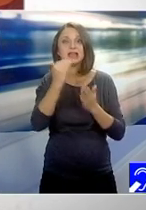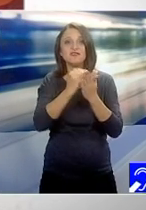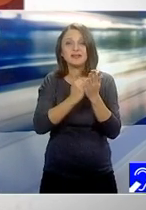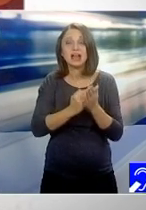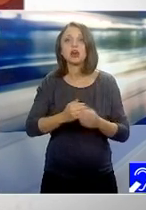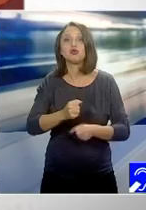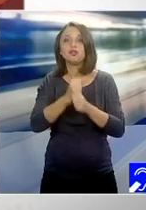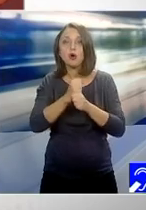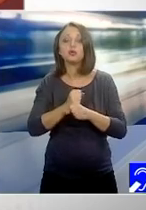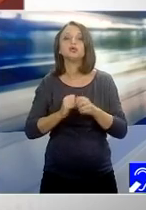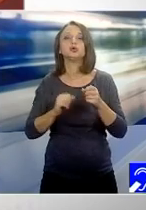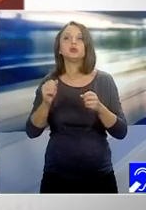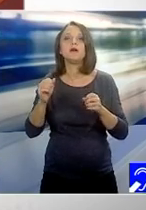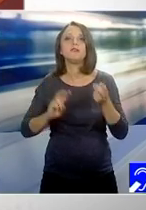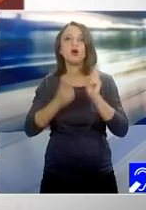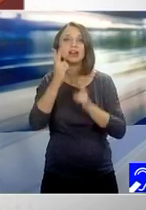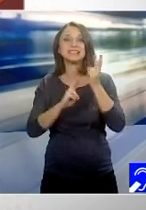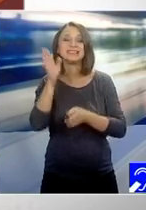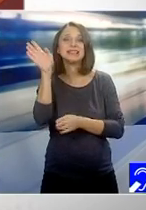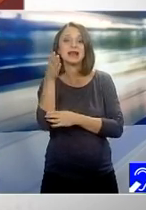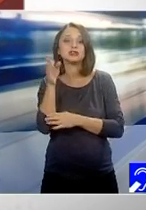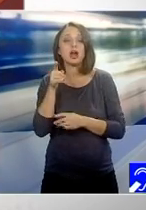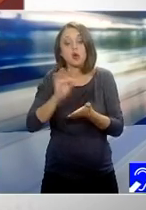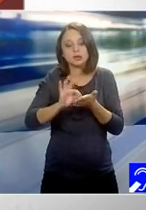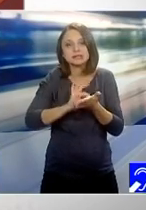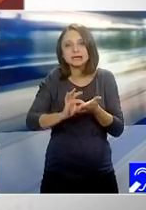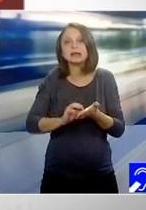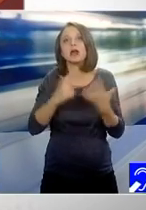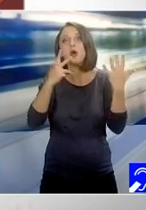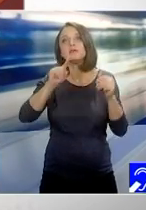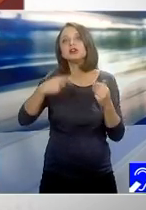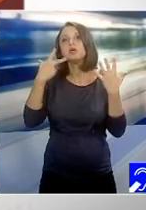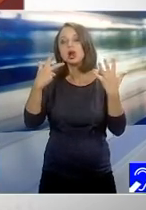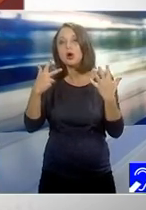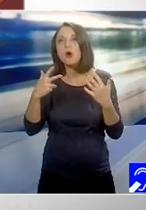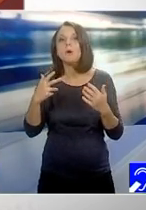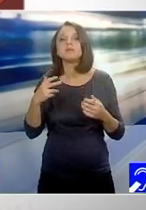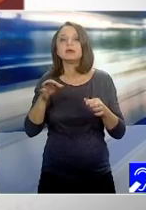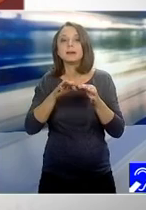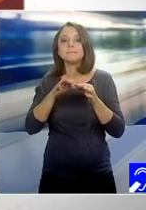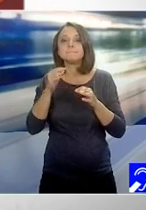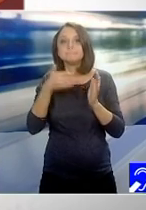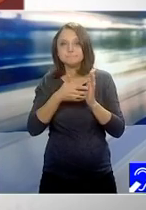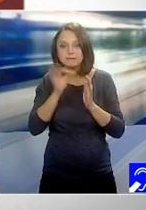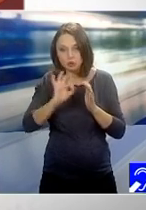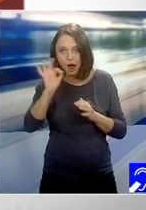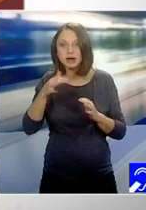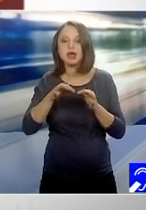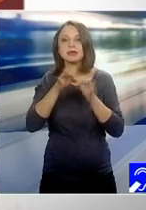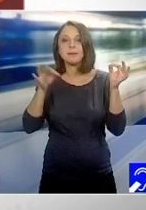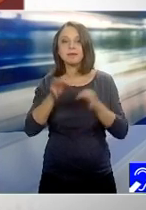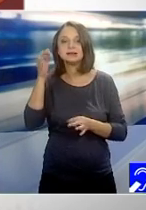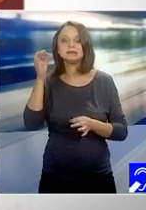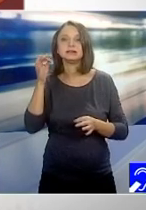acolo spun 8,8 milioane metri cub tăiați ilegal. Aia, sigur, sunt țara românească. Da, da, să știți că sunt mai multe informații